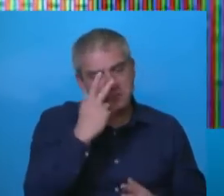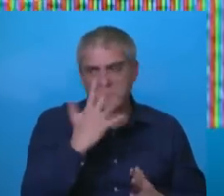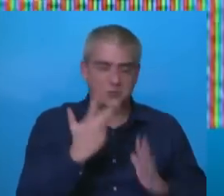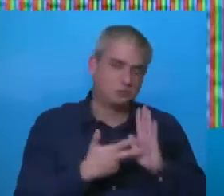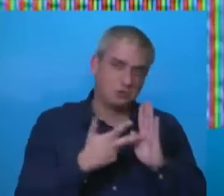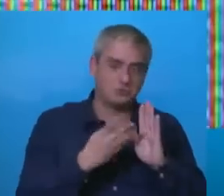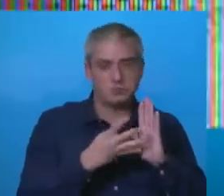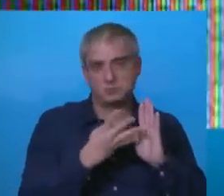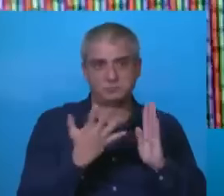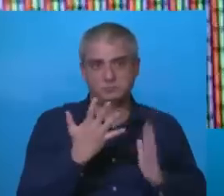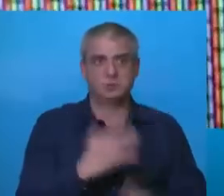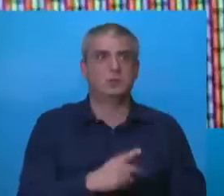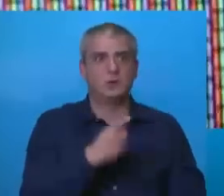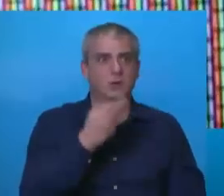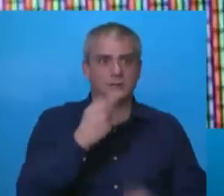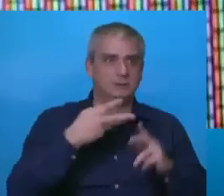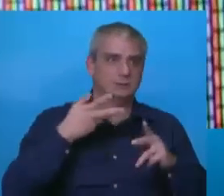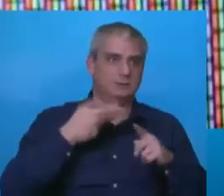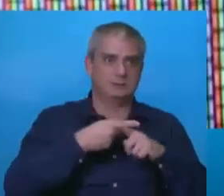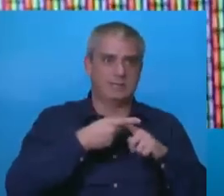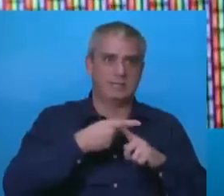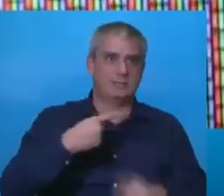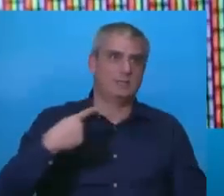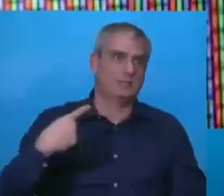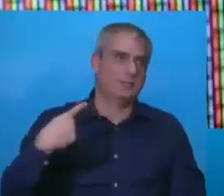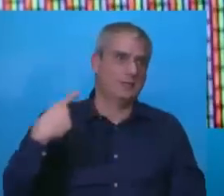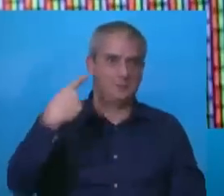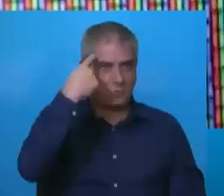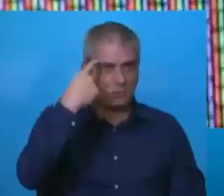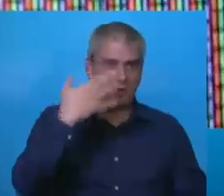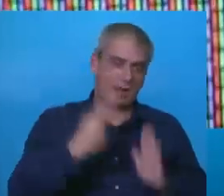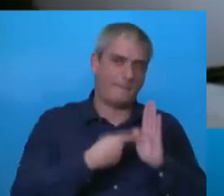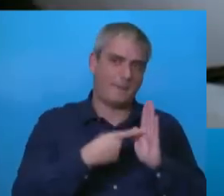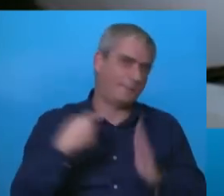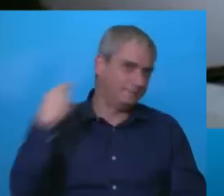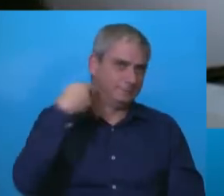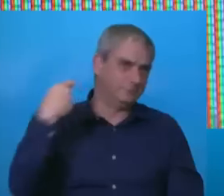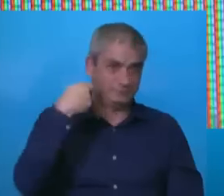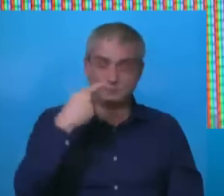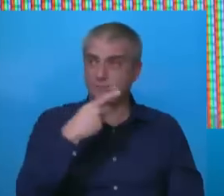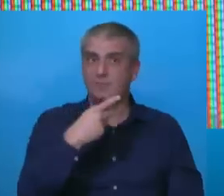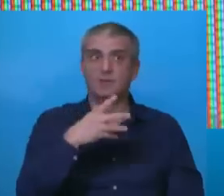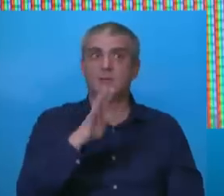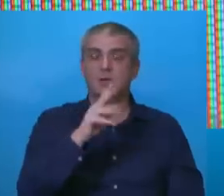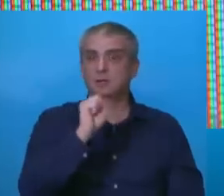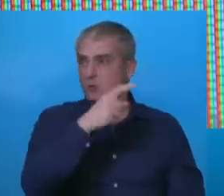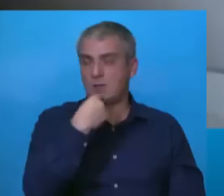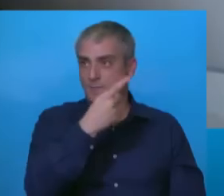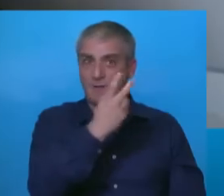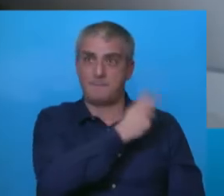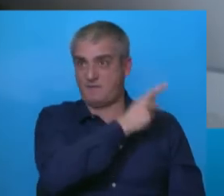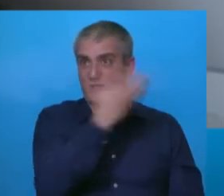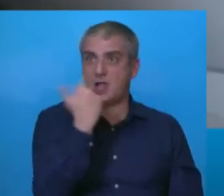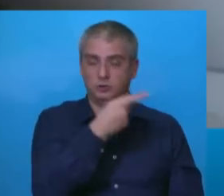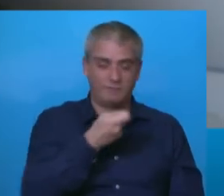or three times. Okay. It was just like a stab about right here, just in a few times. אבל קורי סקוט, הלוחם שטען כי מפקדו